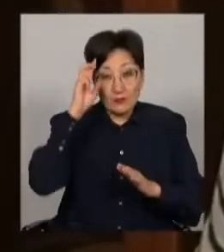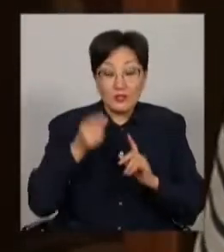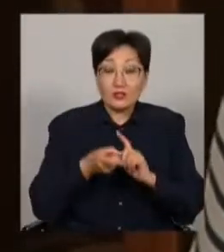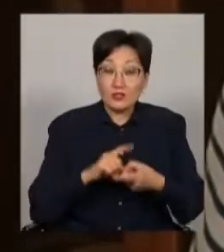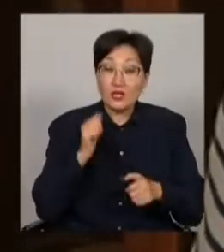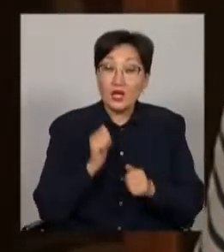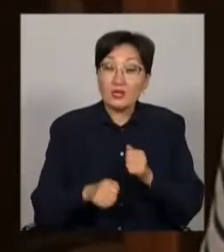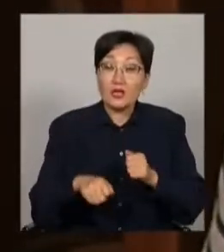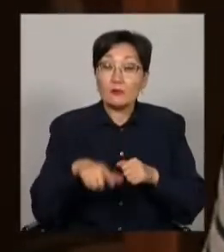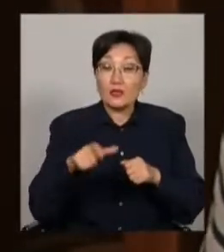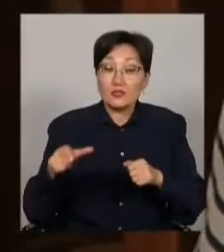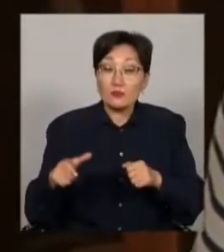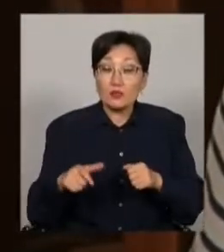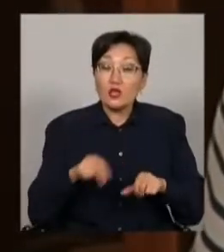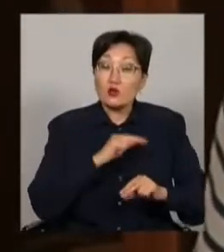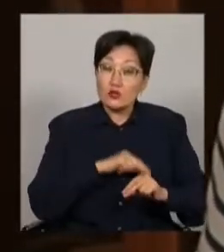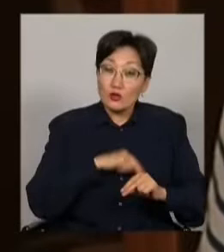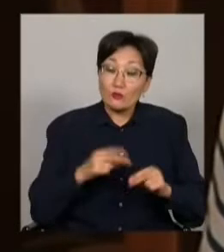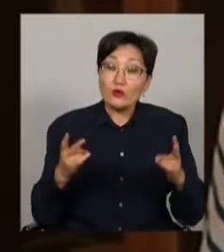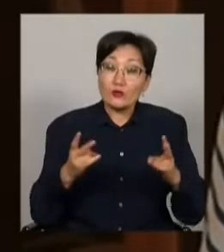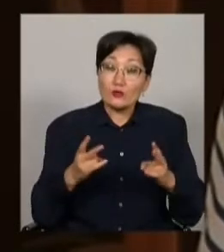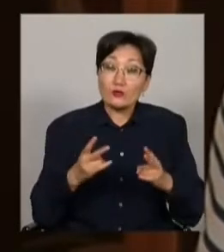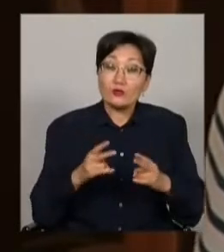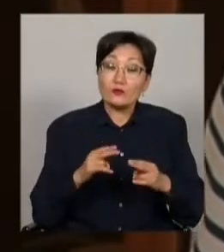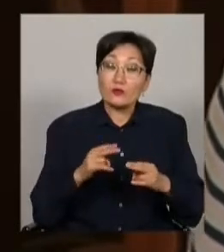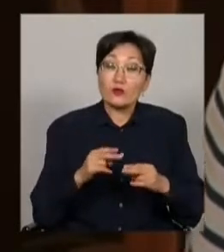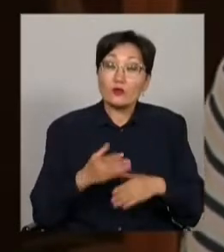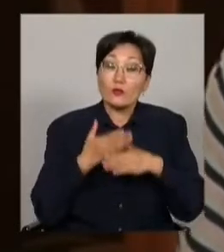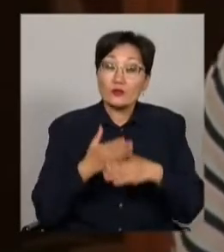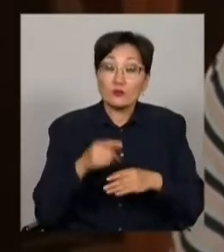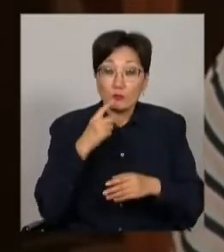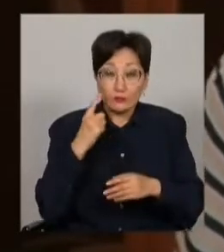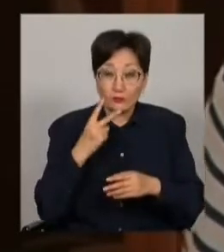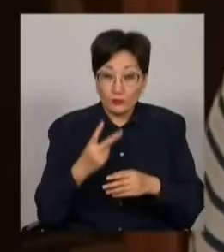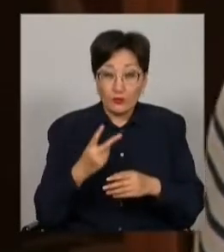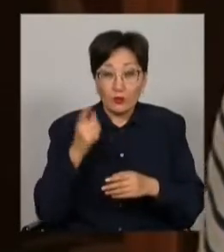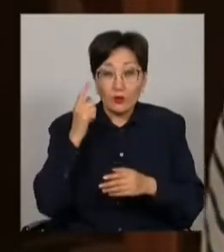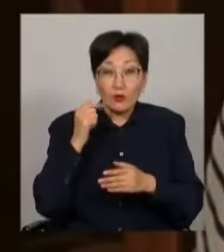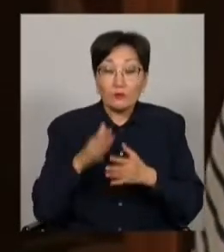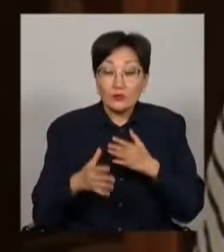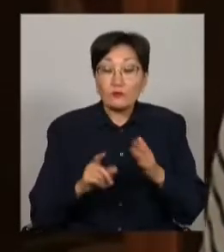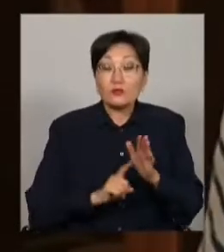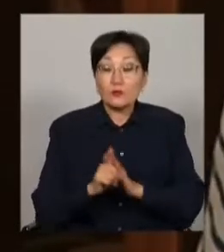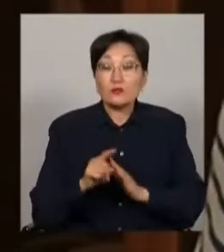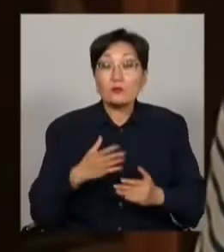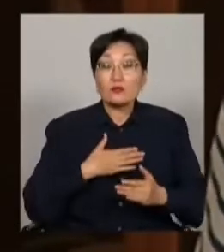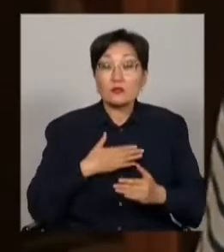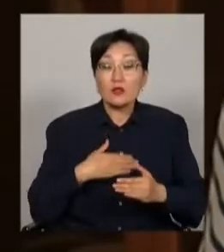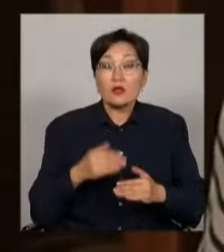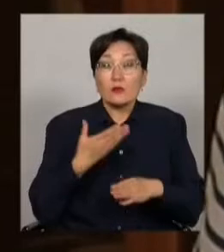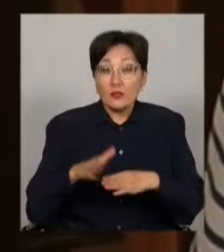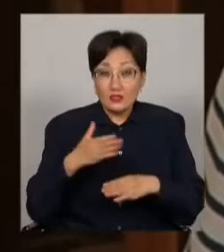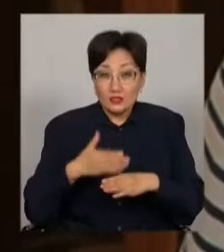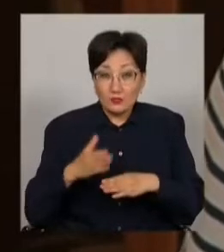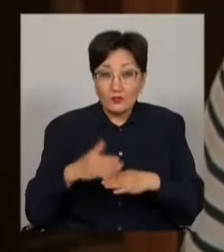әр қоғам, әр азаматқа жұмыс істейтіндігіне көзім жетті. Соны көпшілігі де түсіне бастады деп ойлаймын. Менің ойымша біз